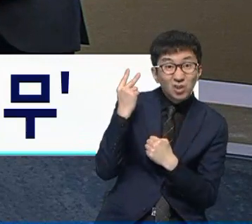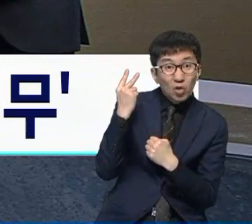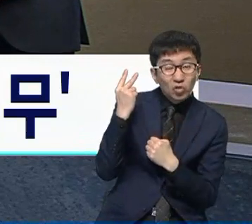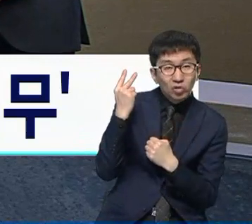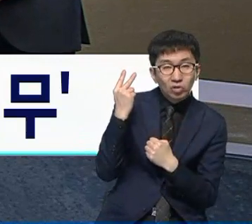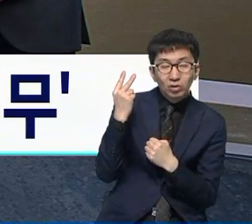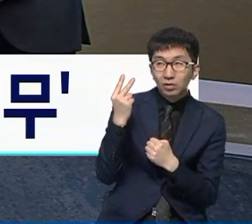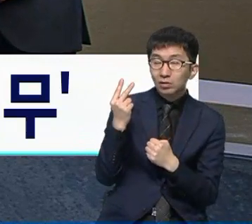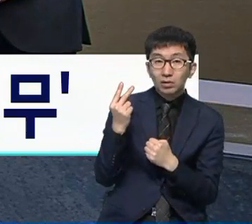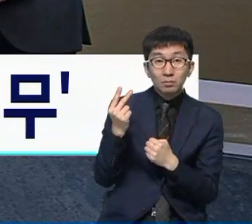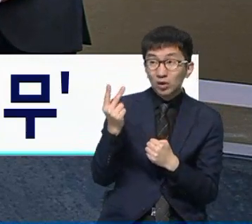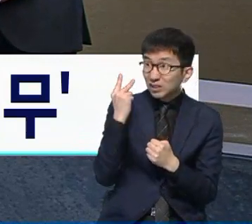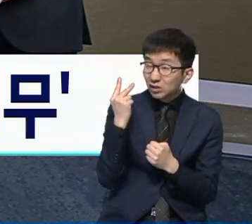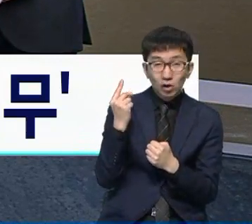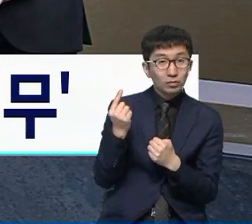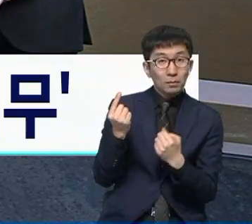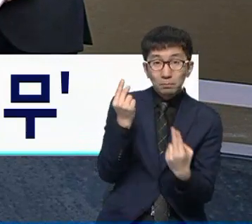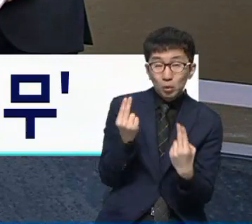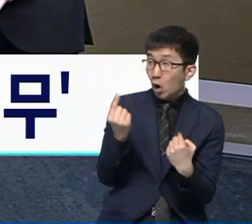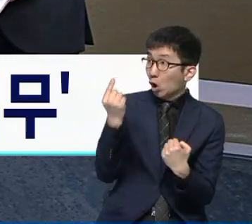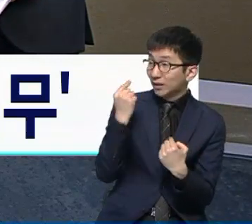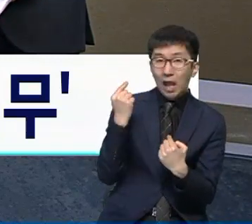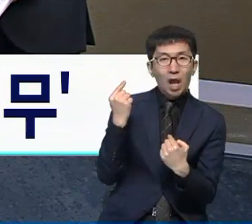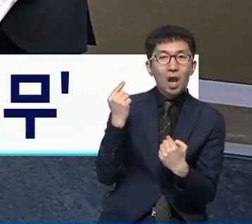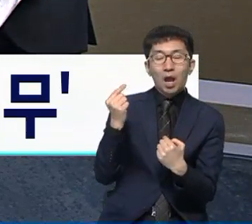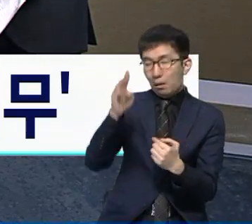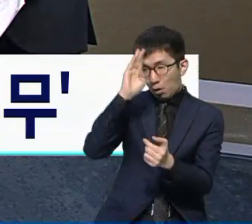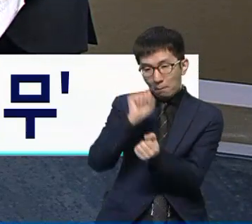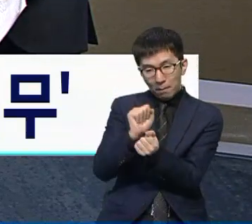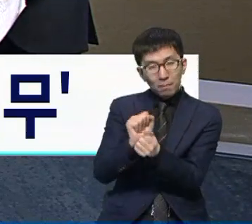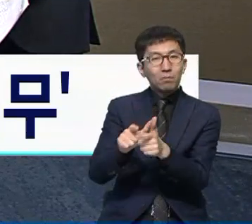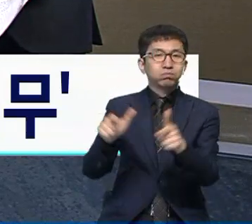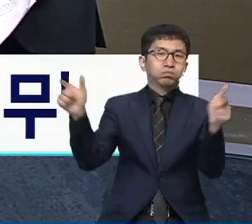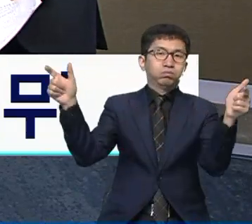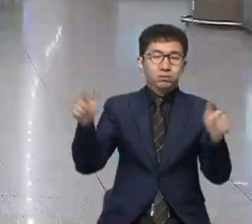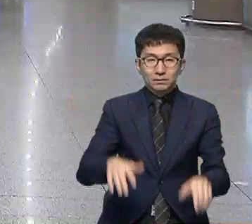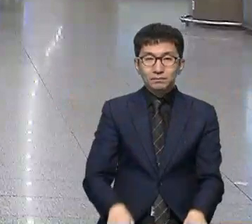방역 당국도 긴장하고 있습니다. 먼저 유승현 의학 기자입니다.